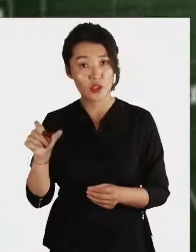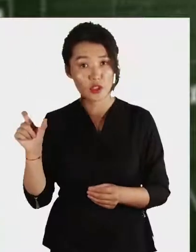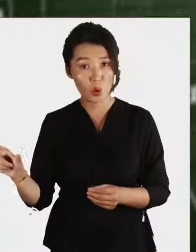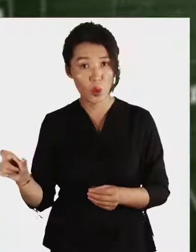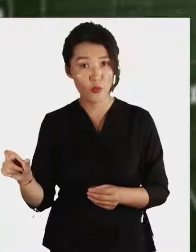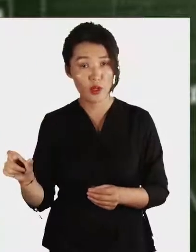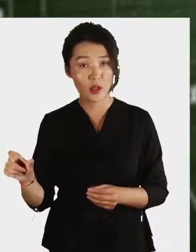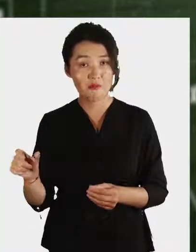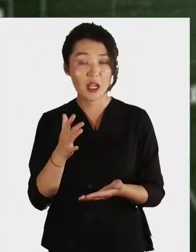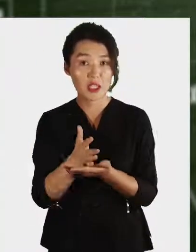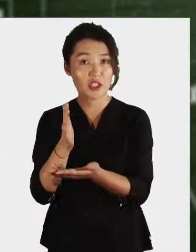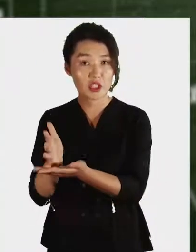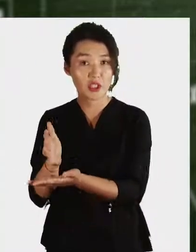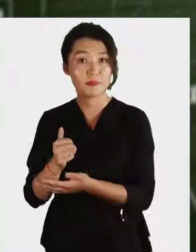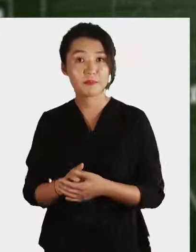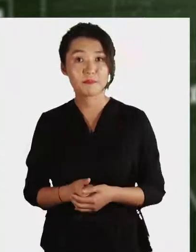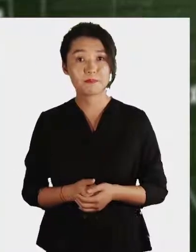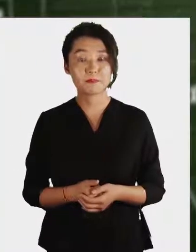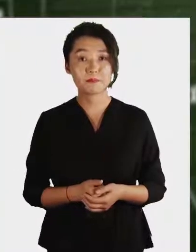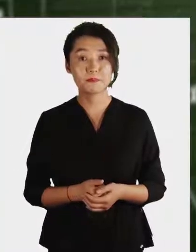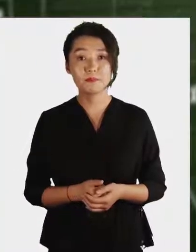нас отличники.